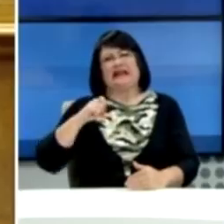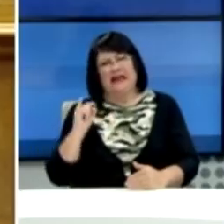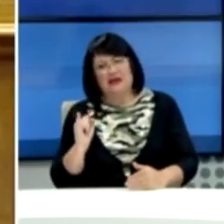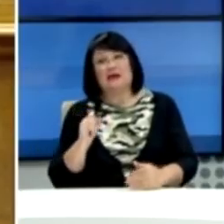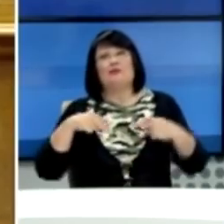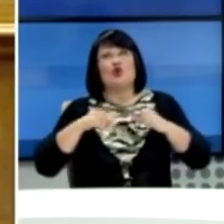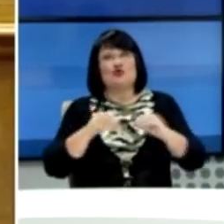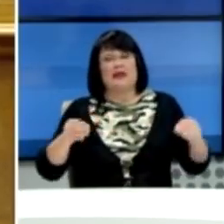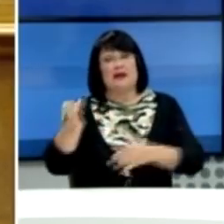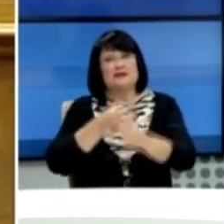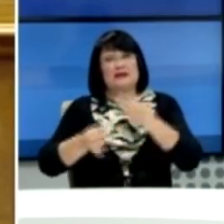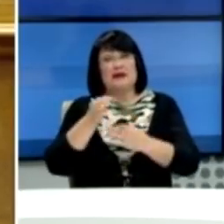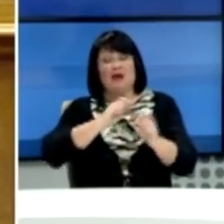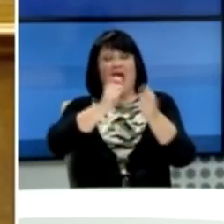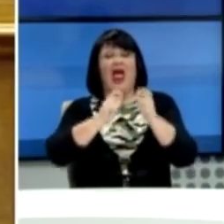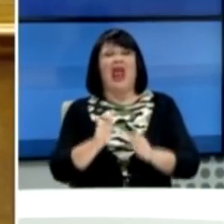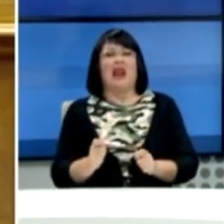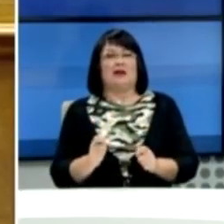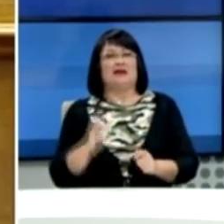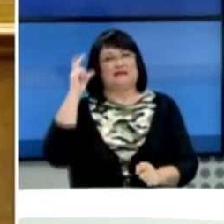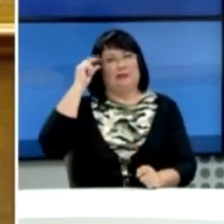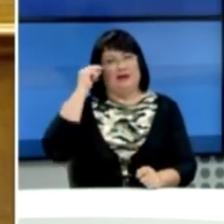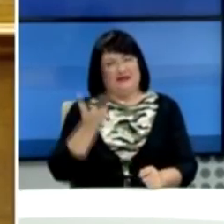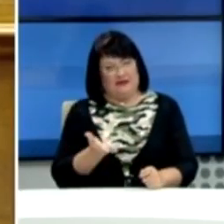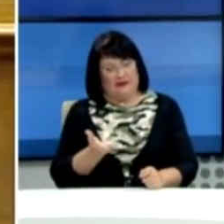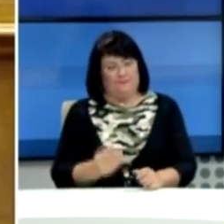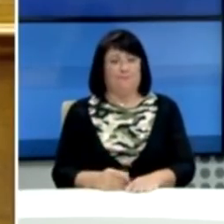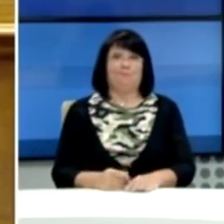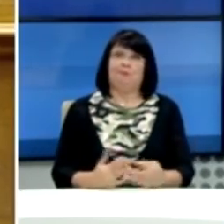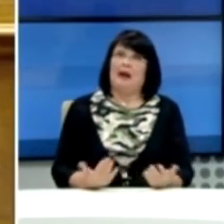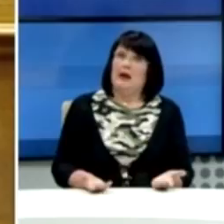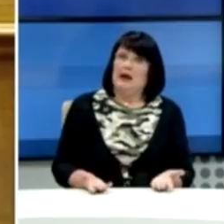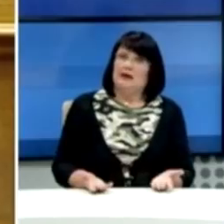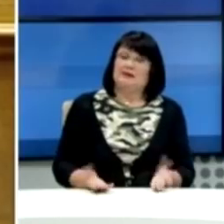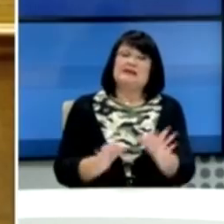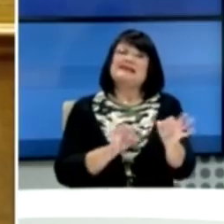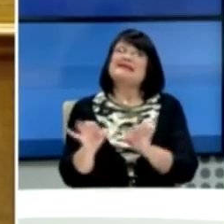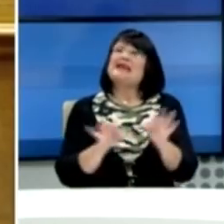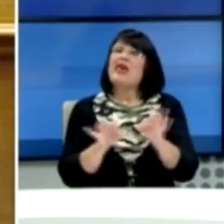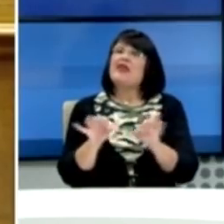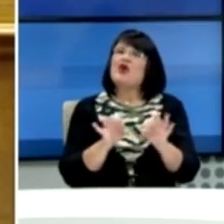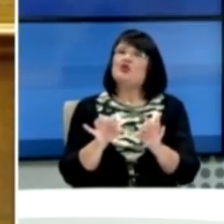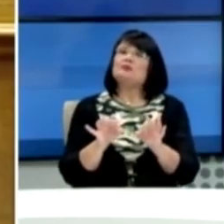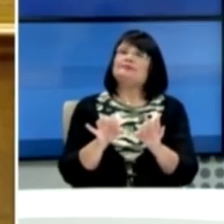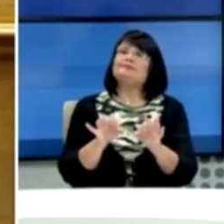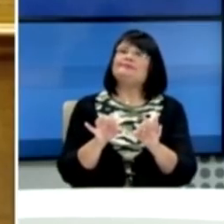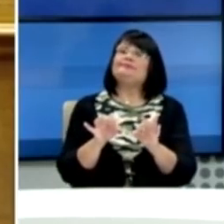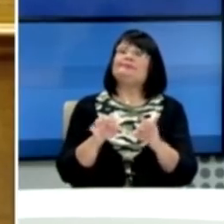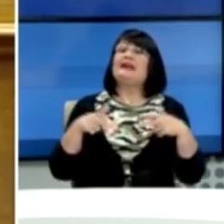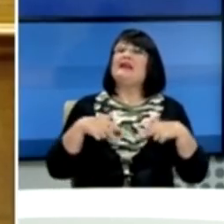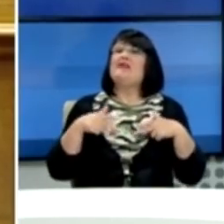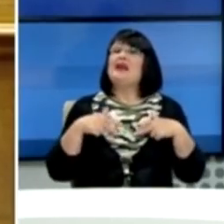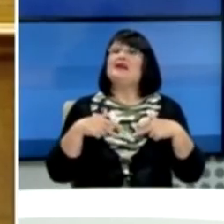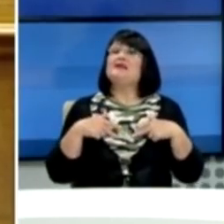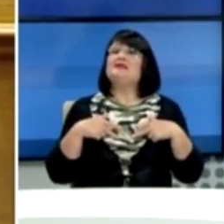δήλωσε ότι θα προχωρήσει σε ριζικές αλλαγές και στα πανεπιστήμια. Όμως το σχέδιο της